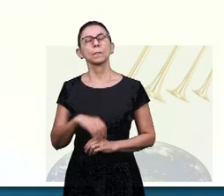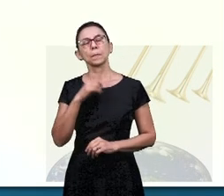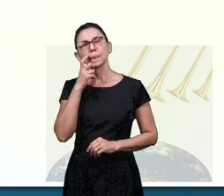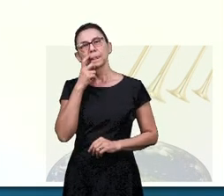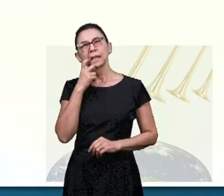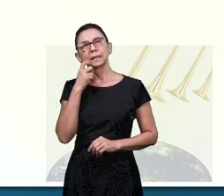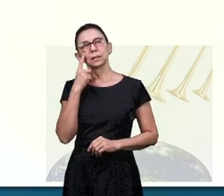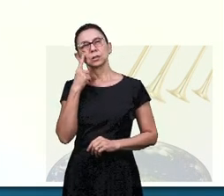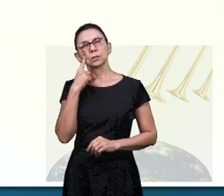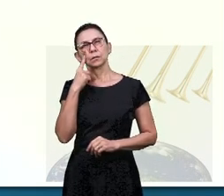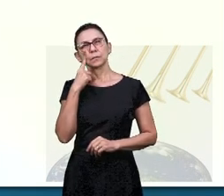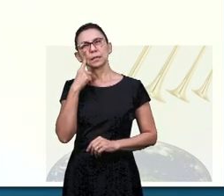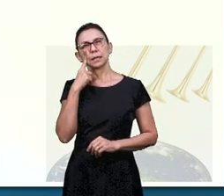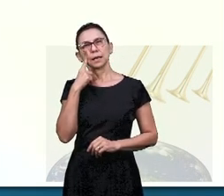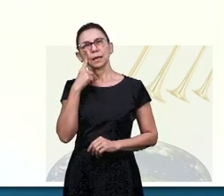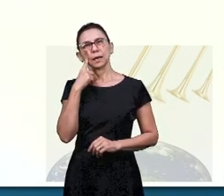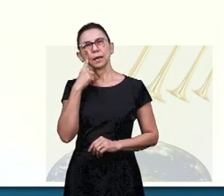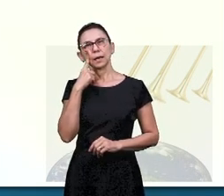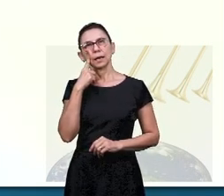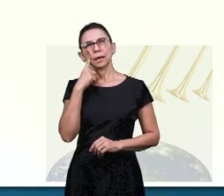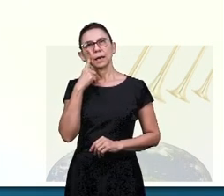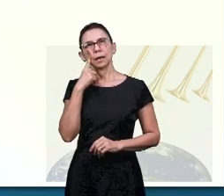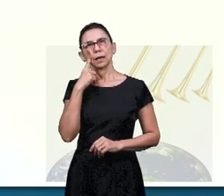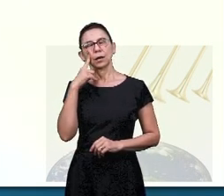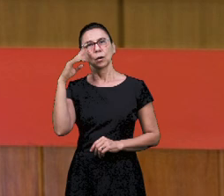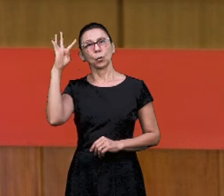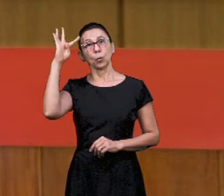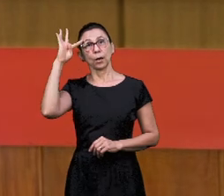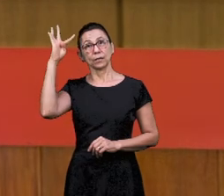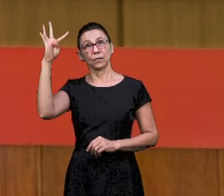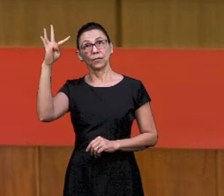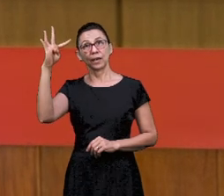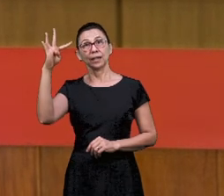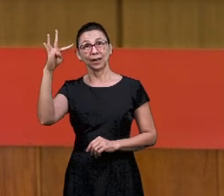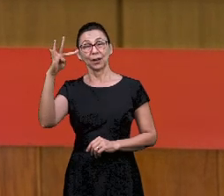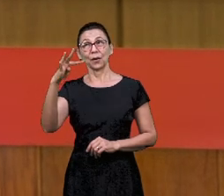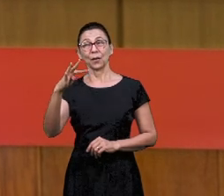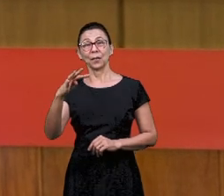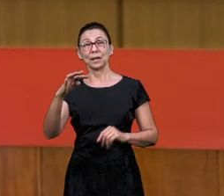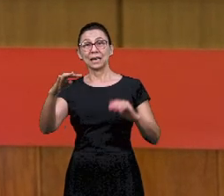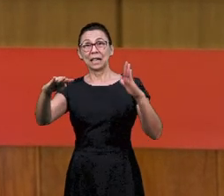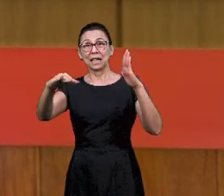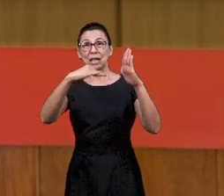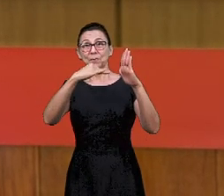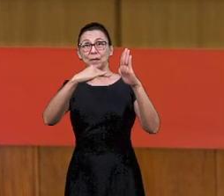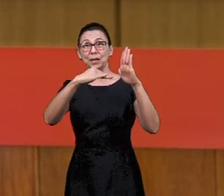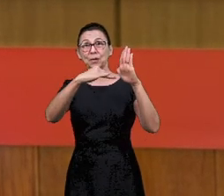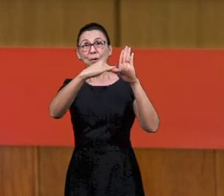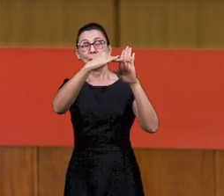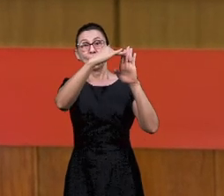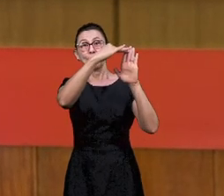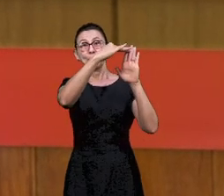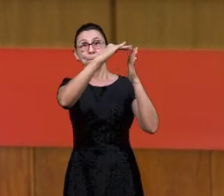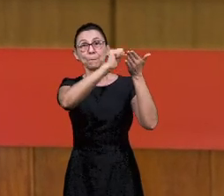raconter ici. Je veux dire, frères et sœurs, que mercredi, regardez, qu'est-ce que j'ai eu d'un côté et de